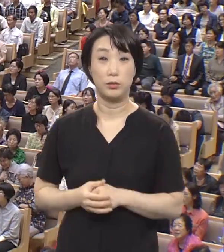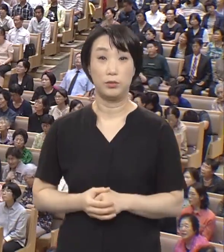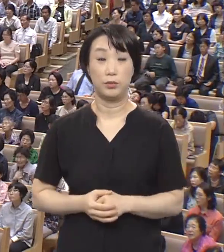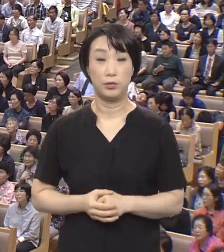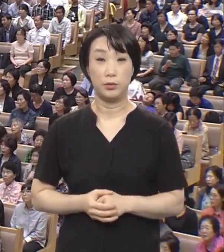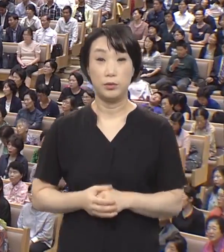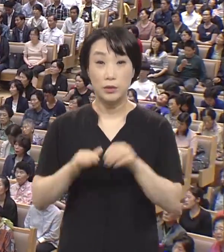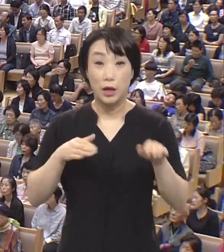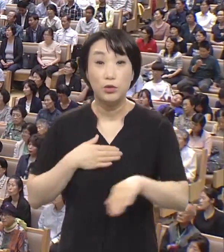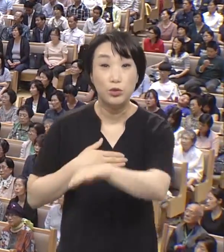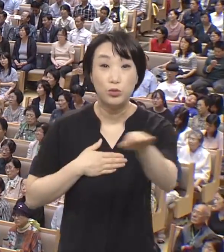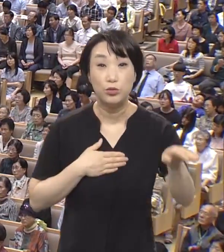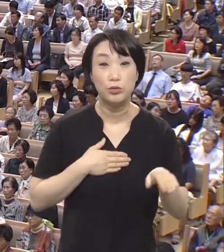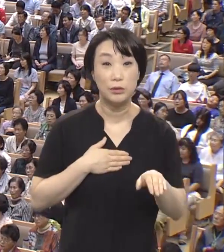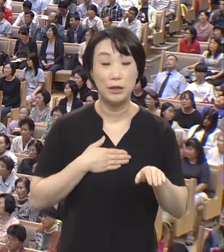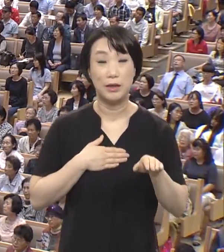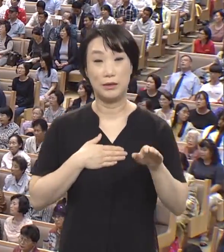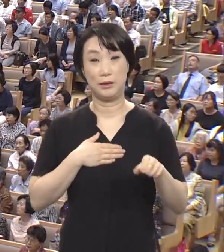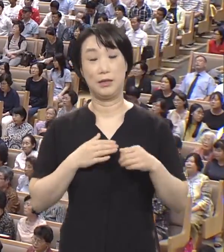우리가